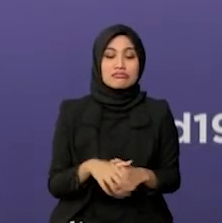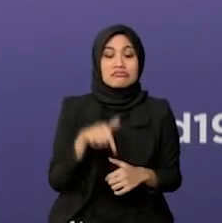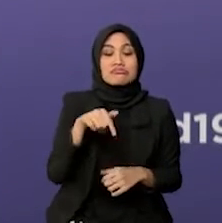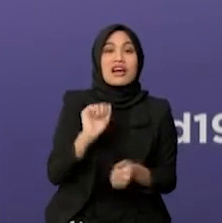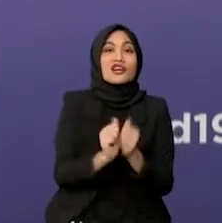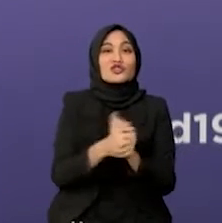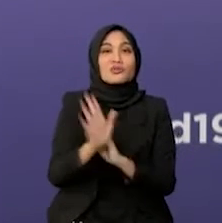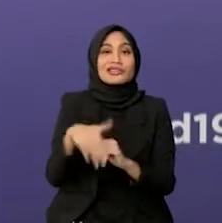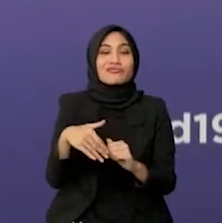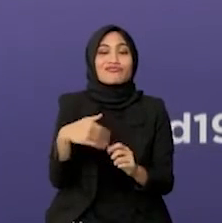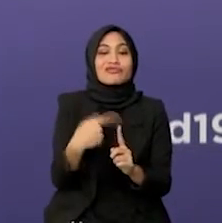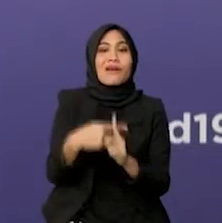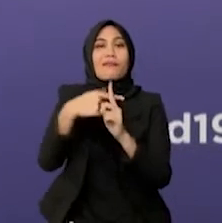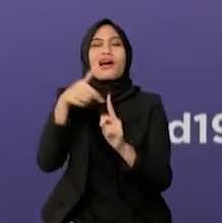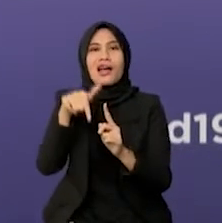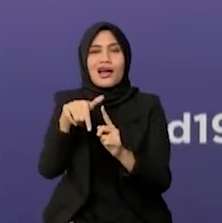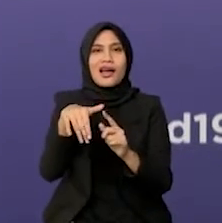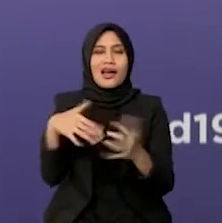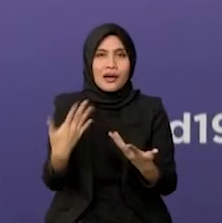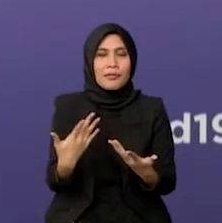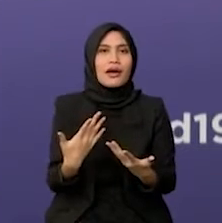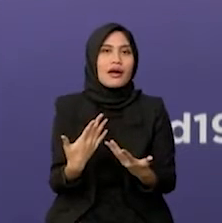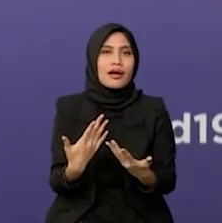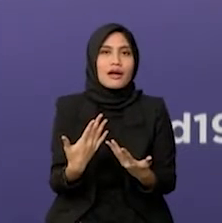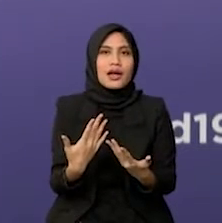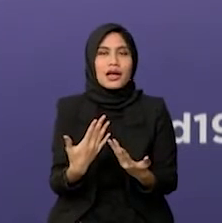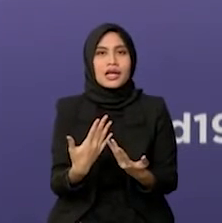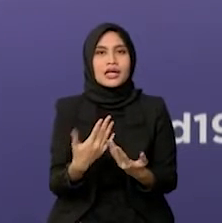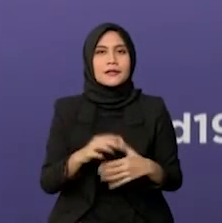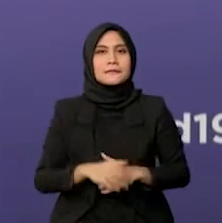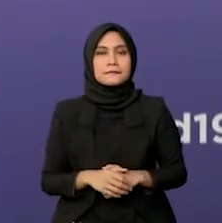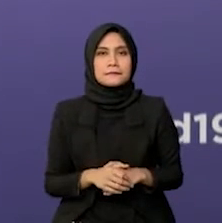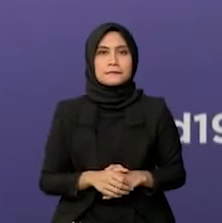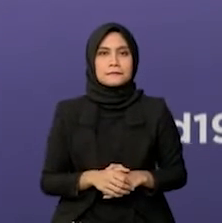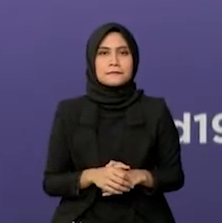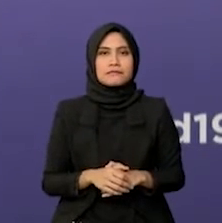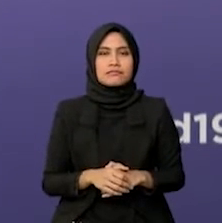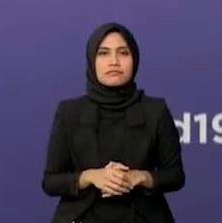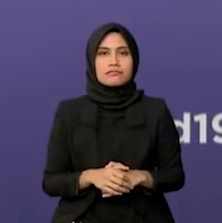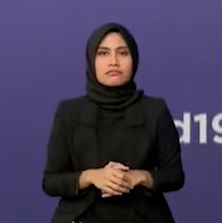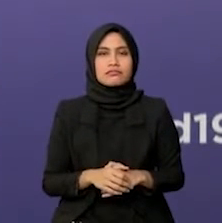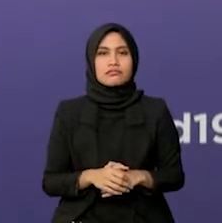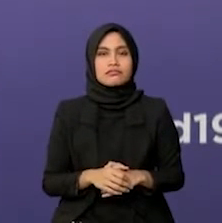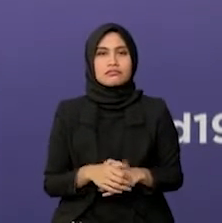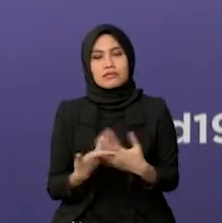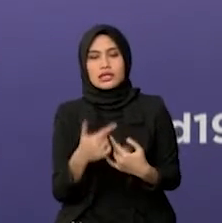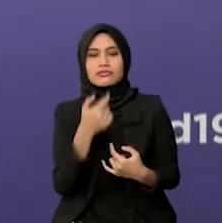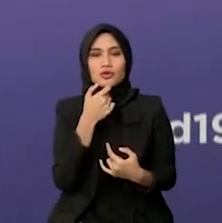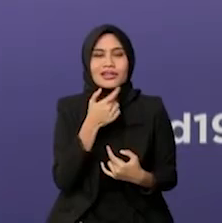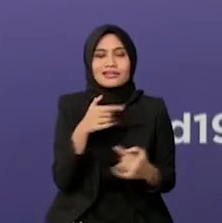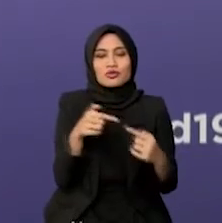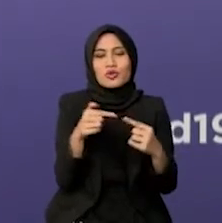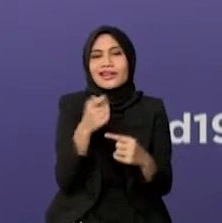kasus ini tidak dimaknai dengan penambahan penempatan tempat tidur yang ada di rumah